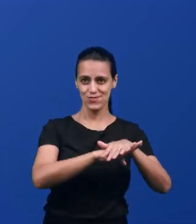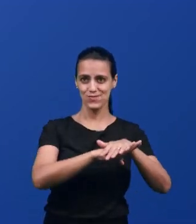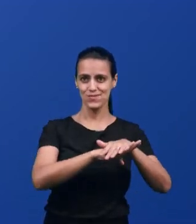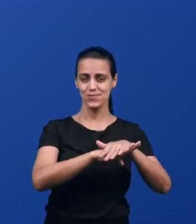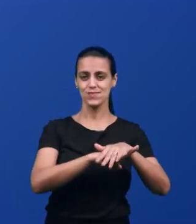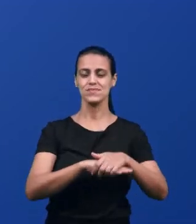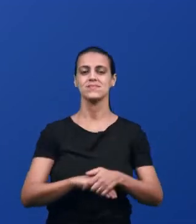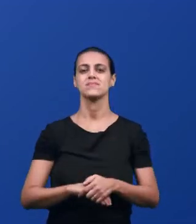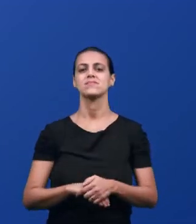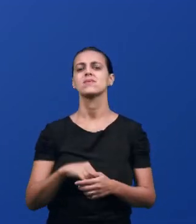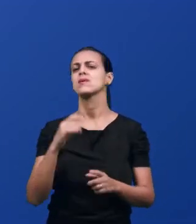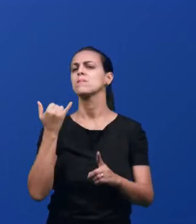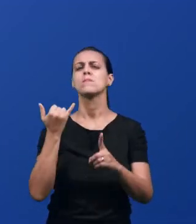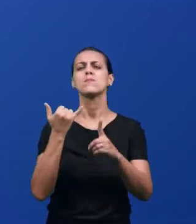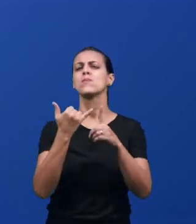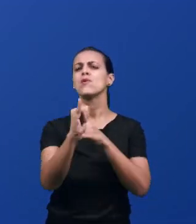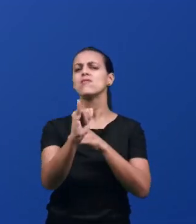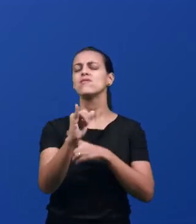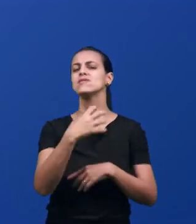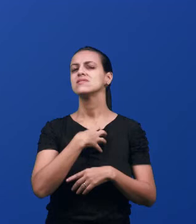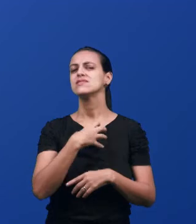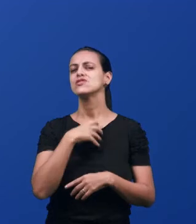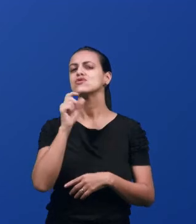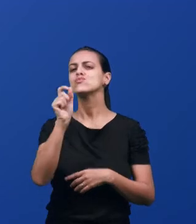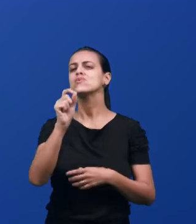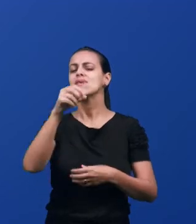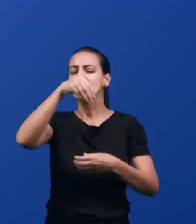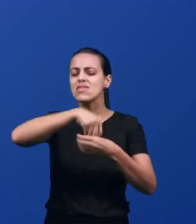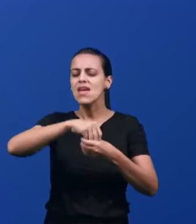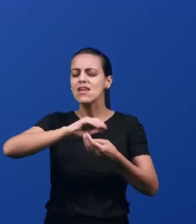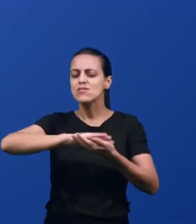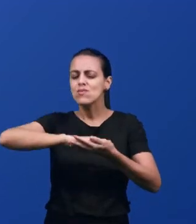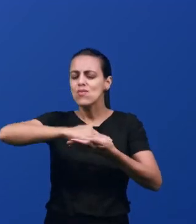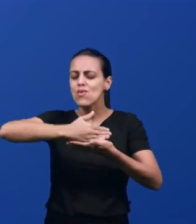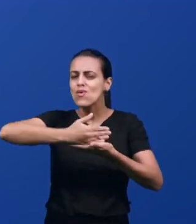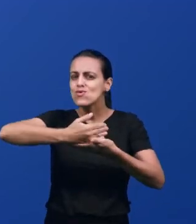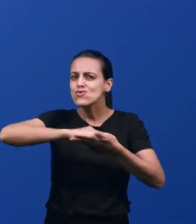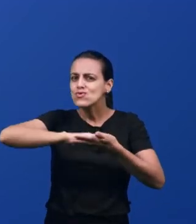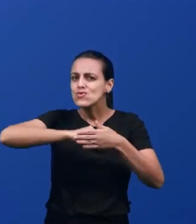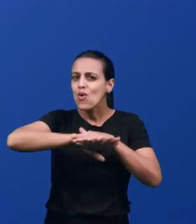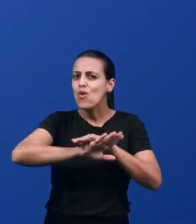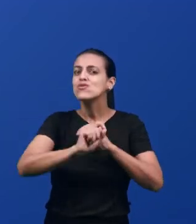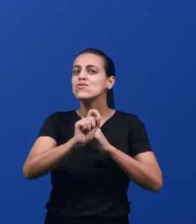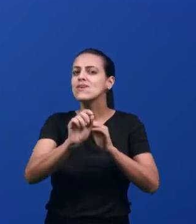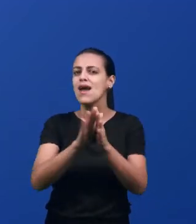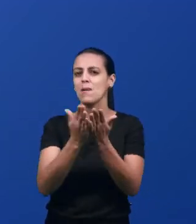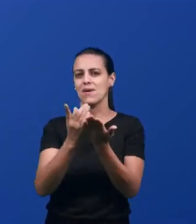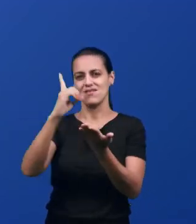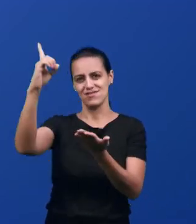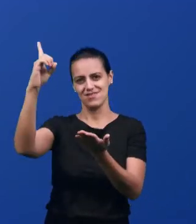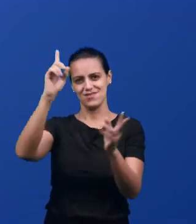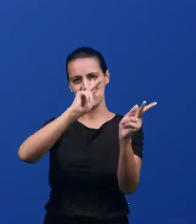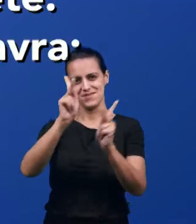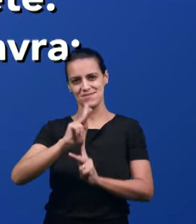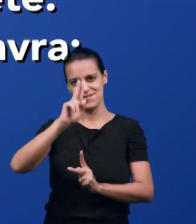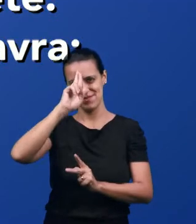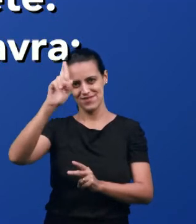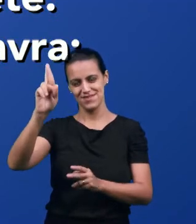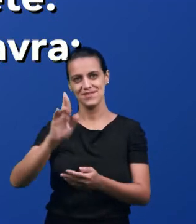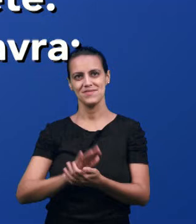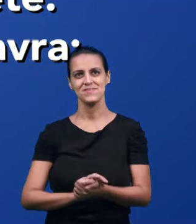du trésor caché. Et prophétiquement, ce qui était caché dans le trésor était la parole de